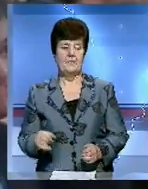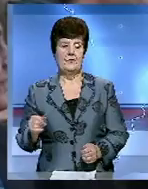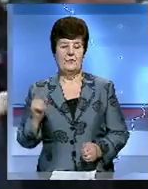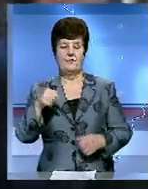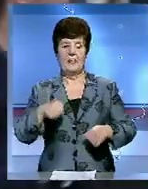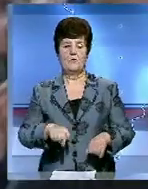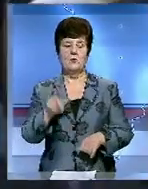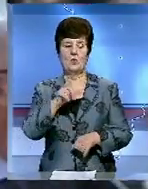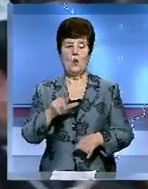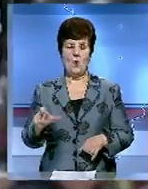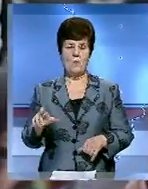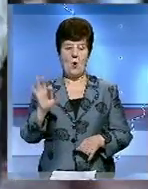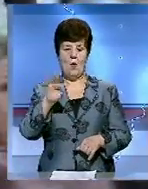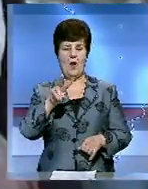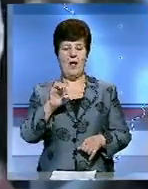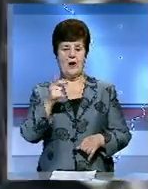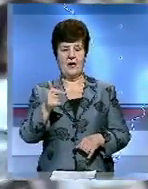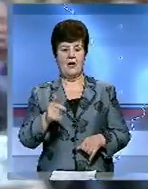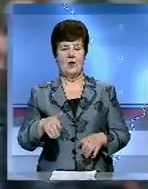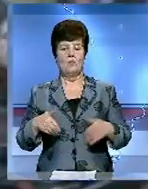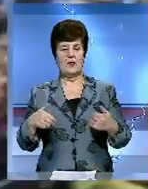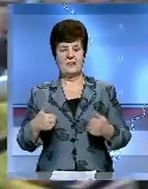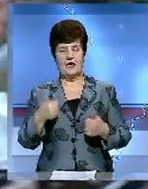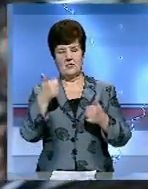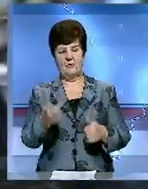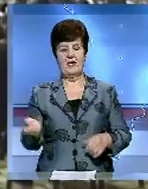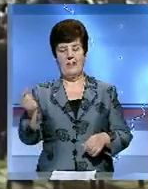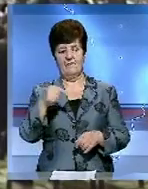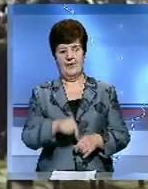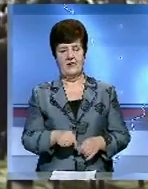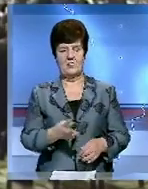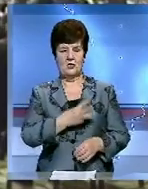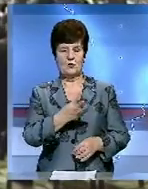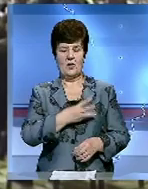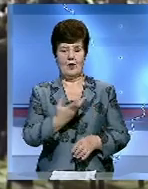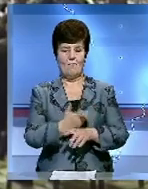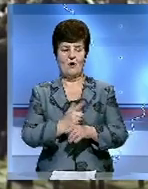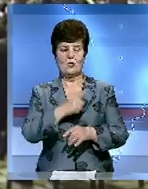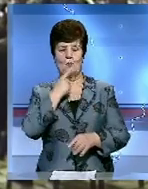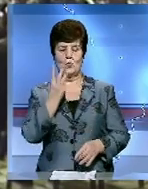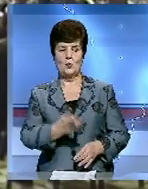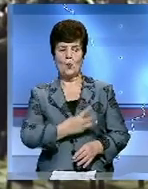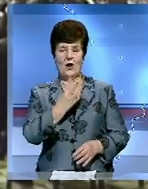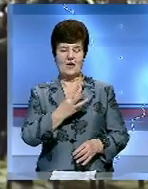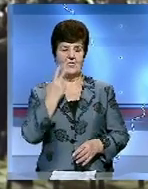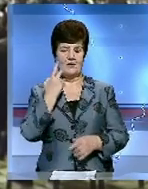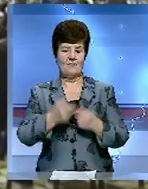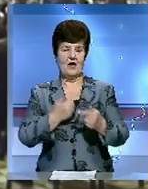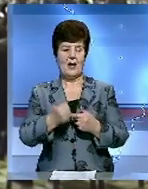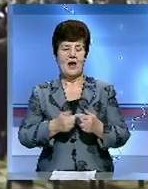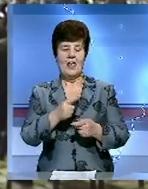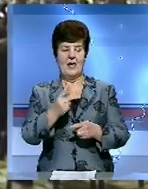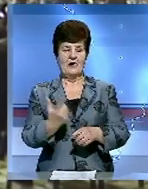omului. Oleg, bună seara, bine ai venit. Și noi, la rândul nostru, îți dorim foarte mult curaj, așa cum faci tu de fiecare dată. Ai